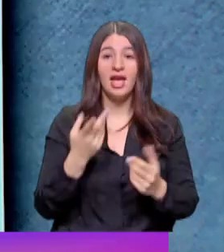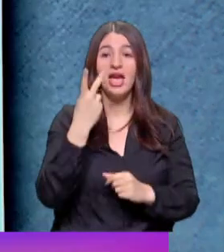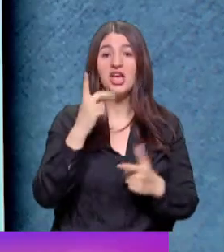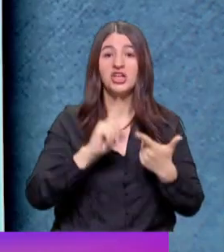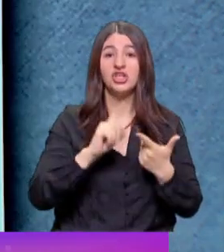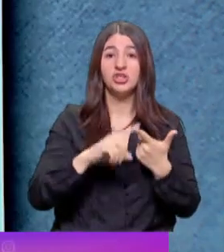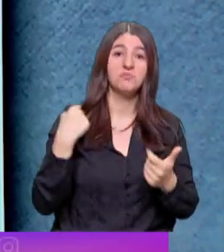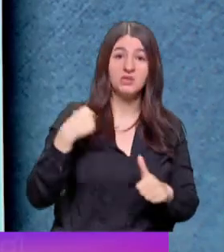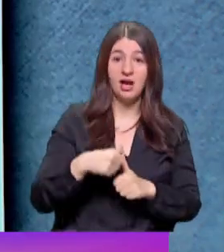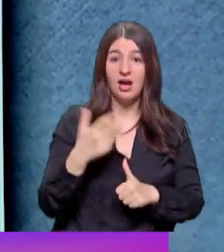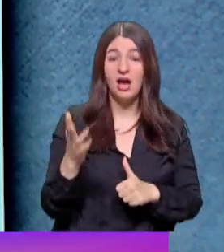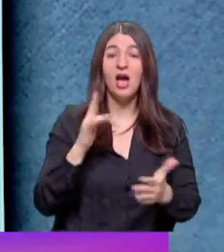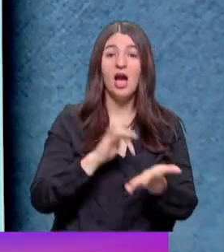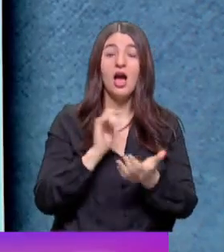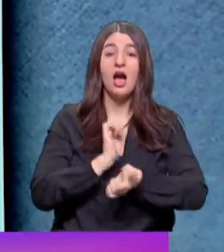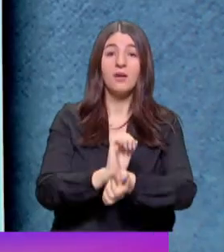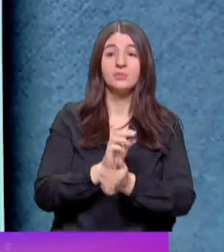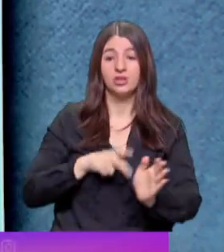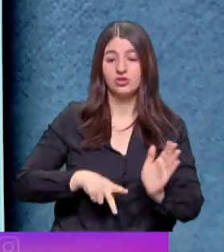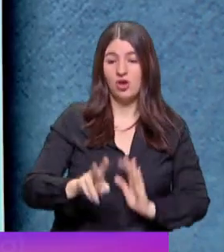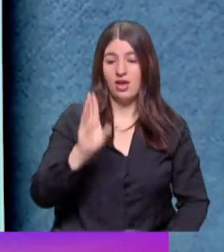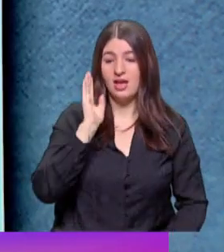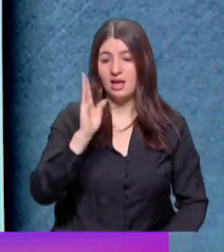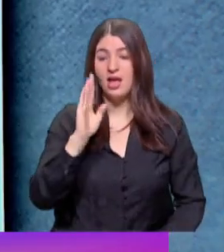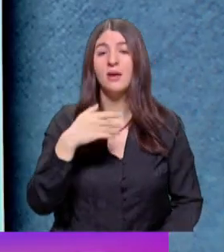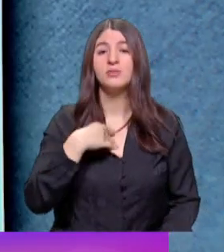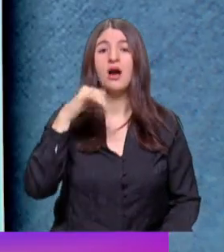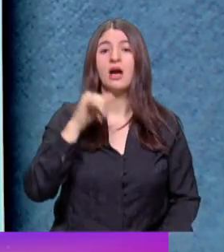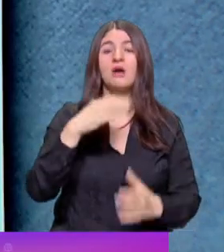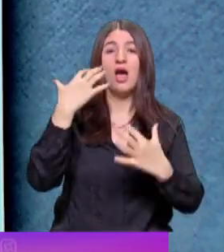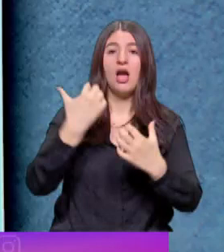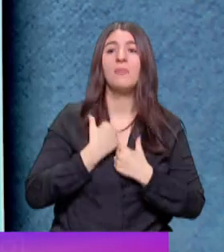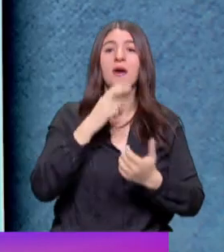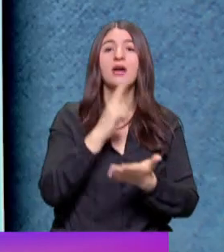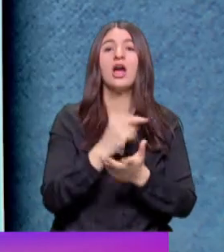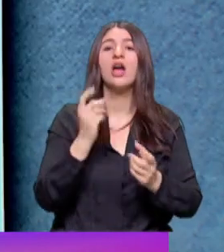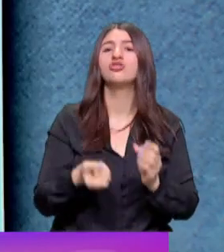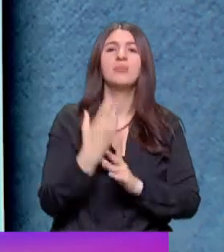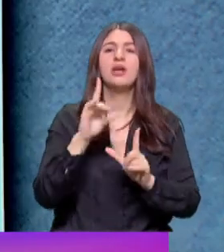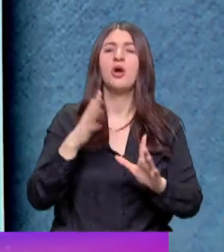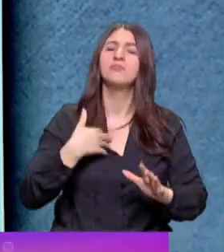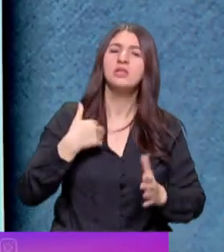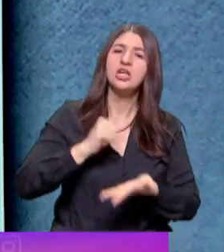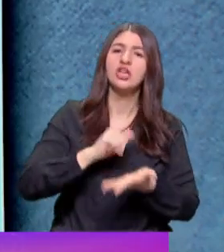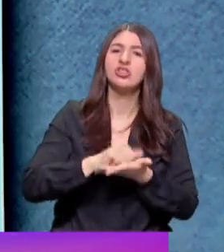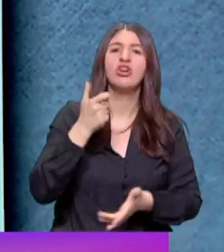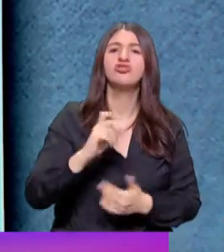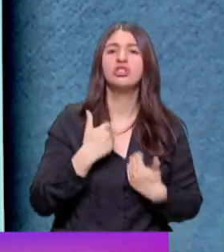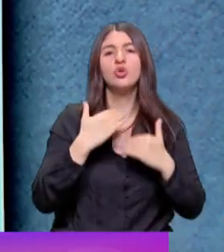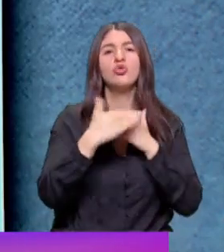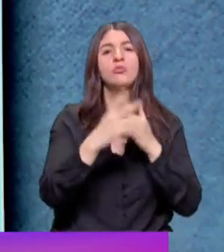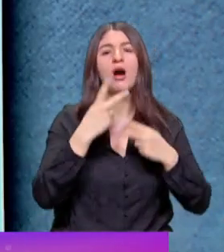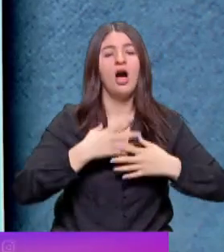ikinci kere de Cezaevi'nin yoluna doğru gittiler dediler ki bizim hakkımızda yakalama kararı çıkarmanıza Gerek yok Biz gazeteciyiz